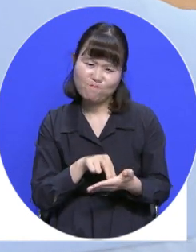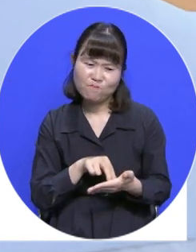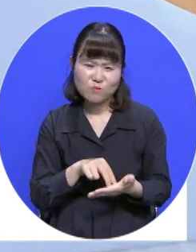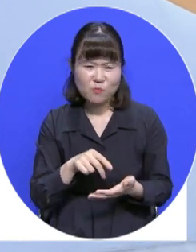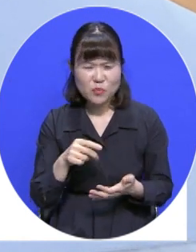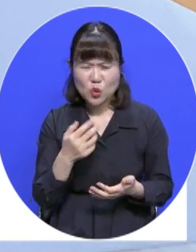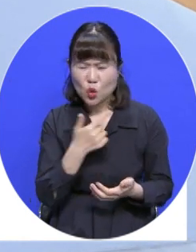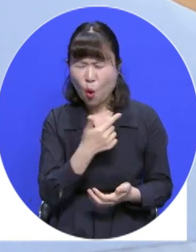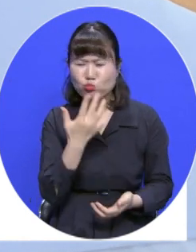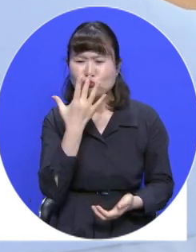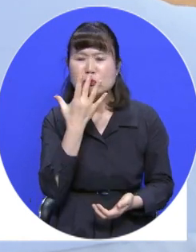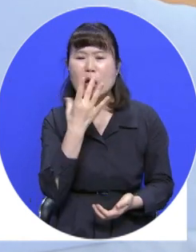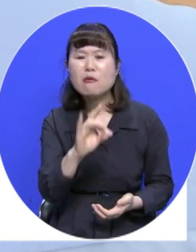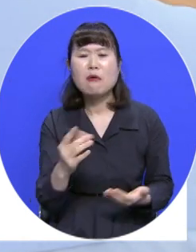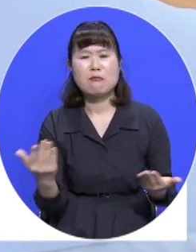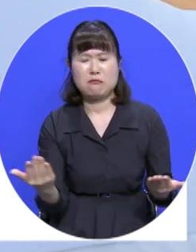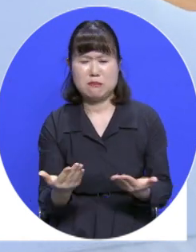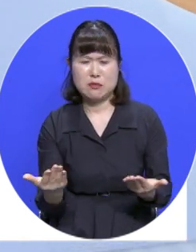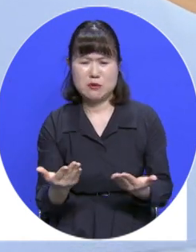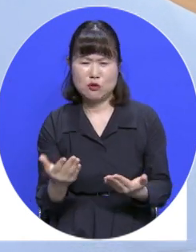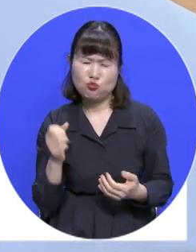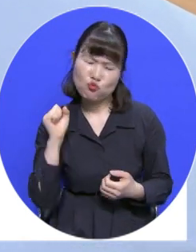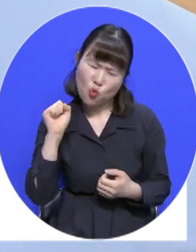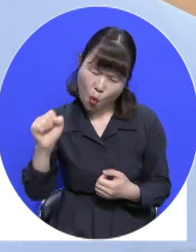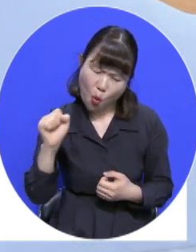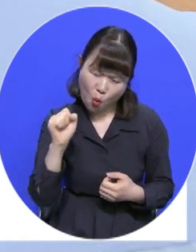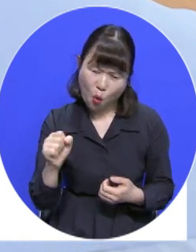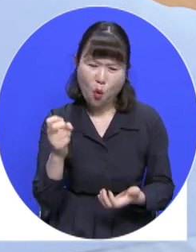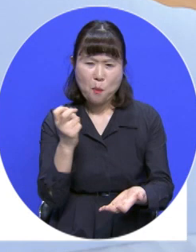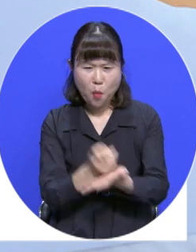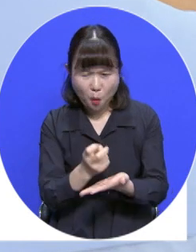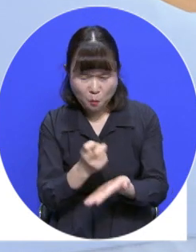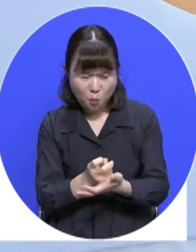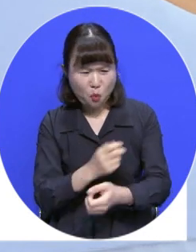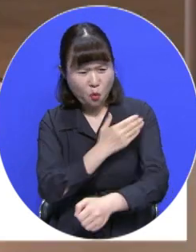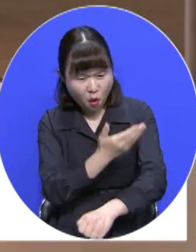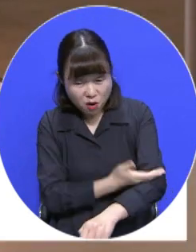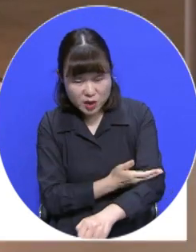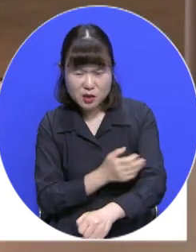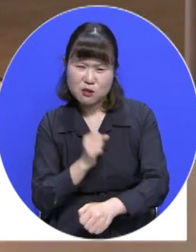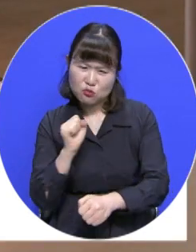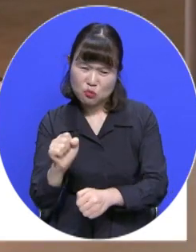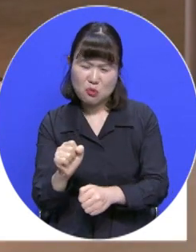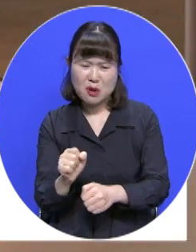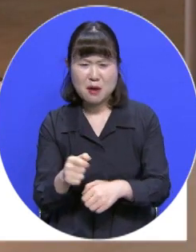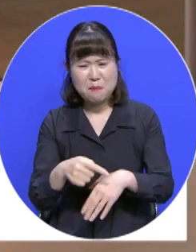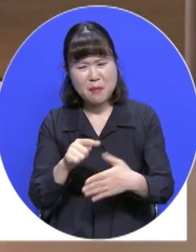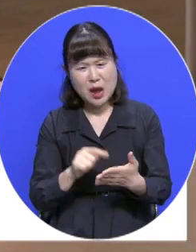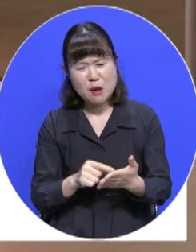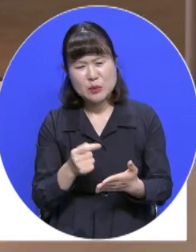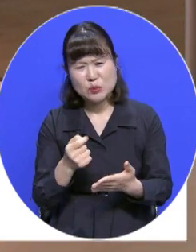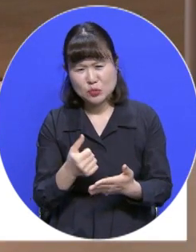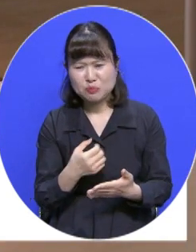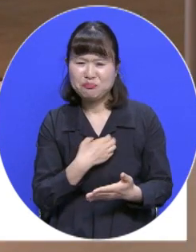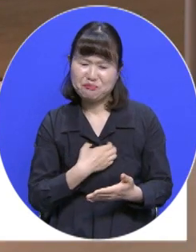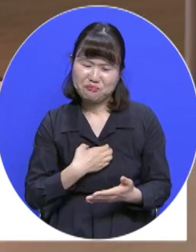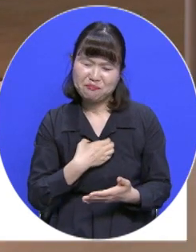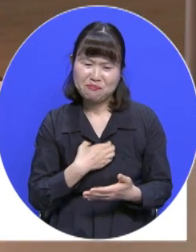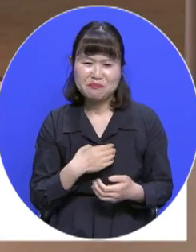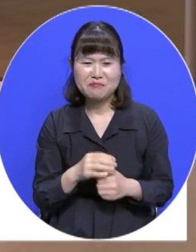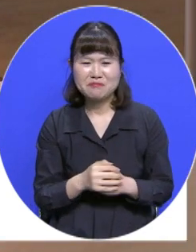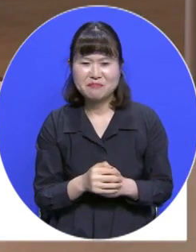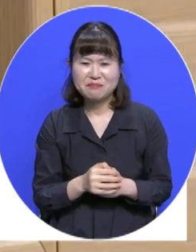우리가 너무나 당연했던 일들을 이렇게 구호를 외치고 뭐 법이나 권리로 뭐 보호해야